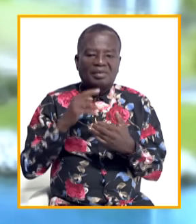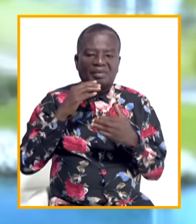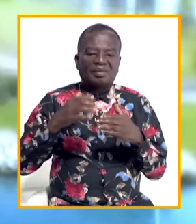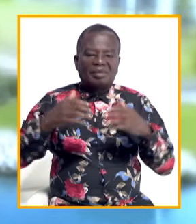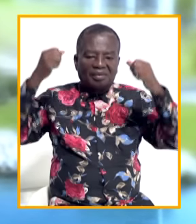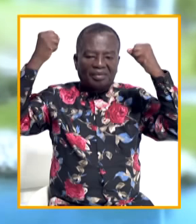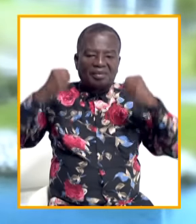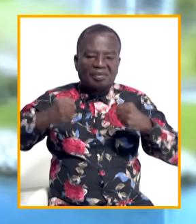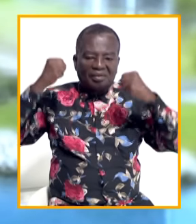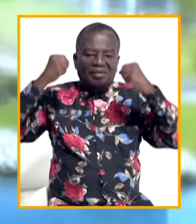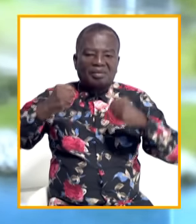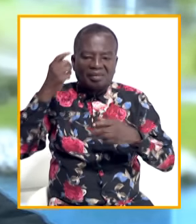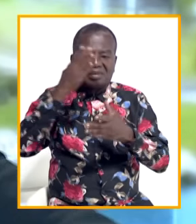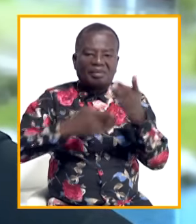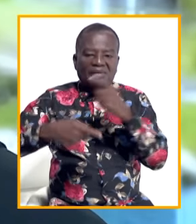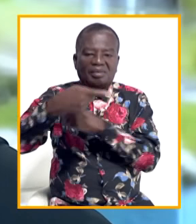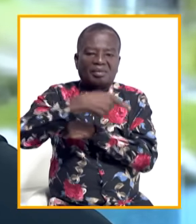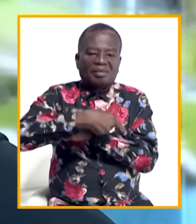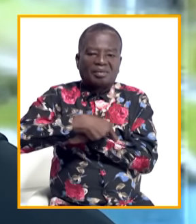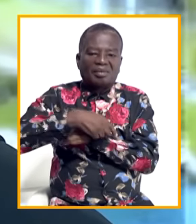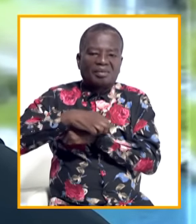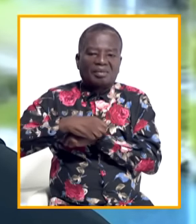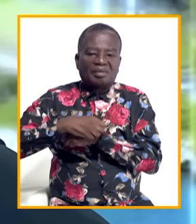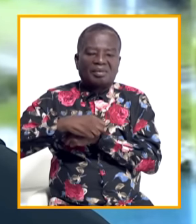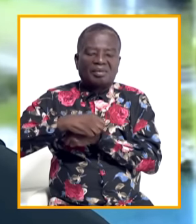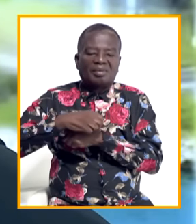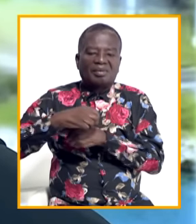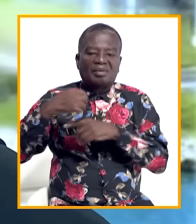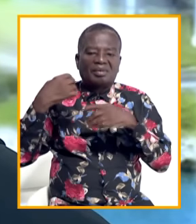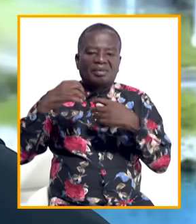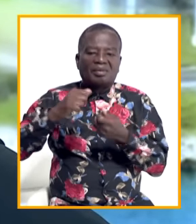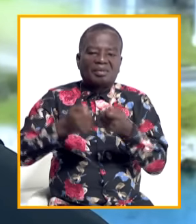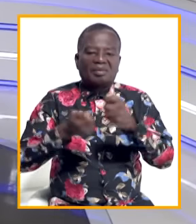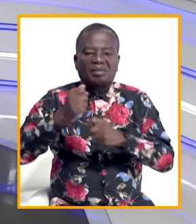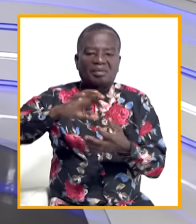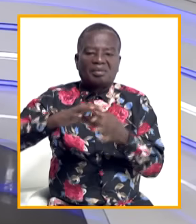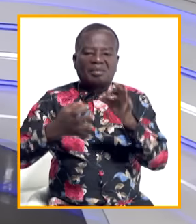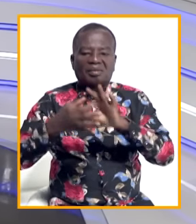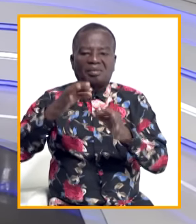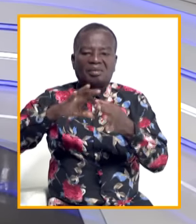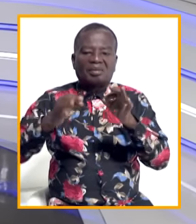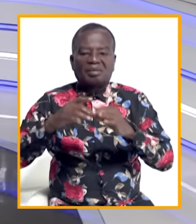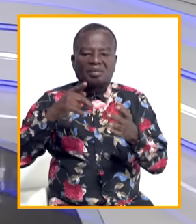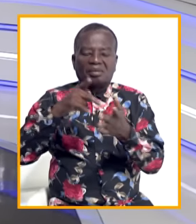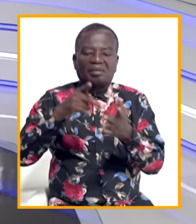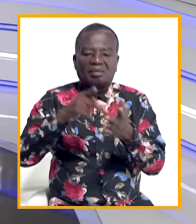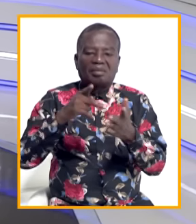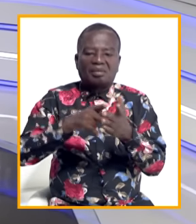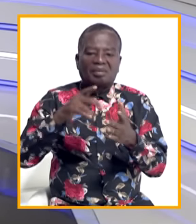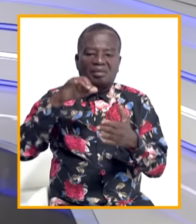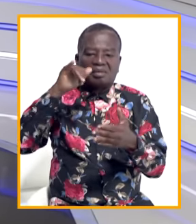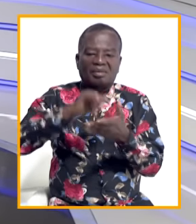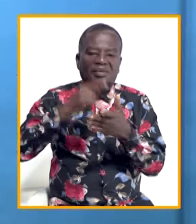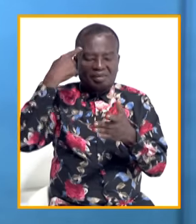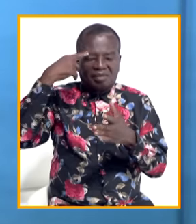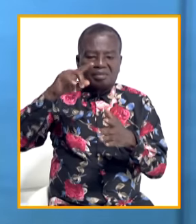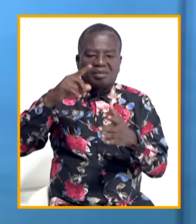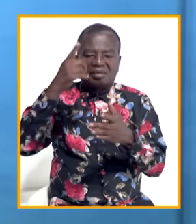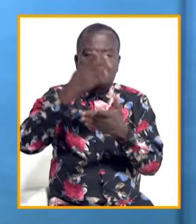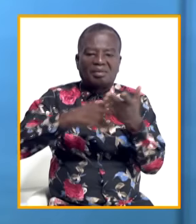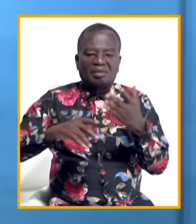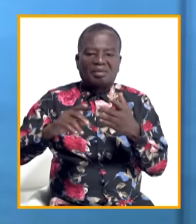surtout à quelques jours des Jeux Olympiques de Paris? Eh oui, vous l'avez bien dit, les Jeux Olympiques de Paris, c'est pour dans quelques jours, seulement